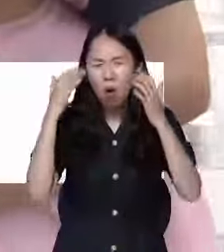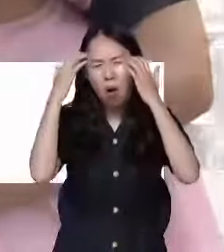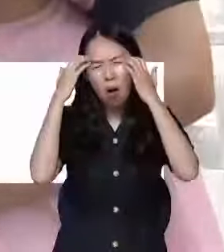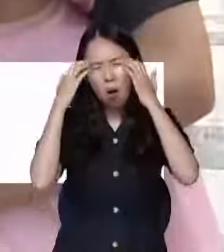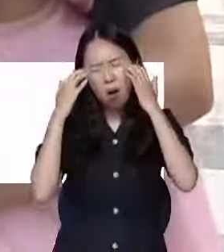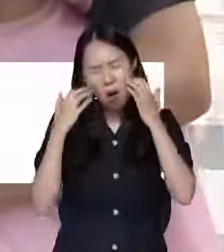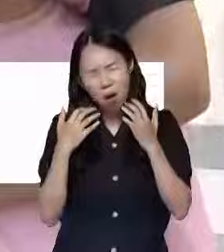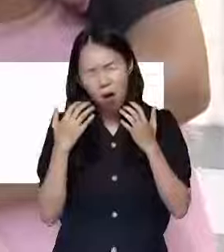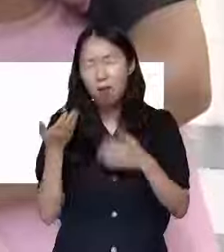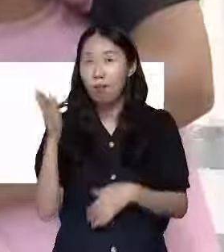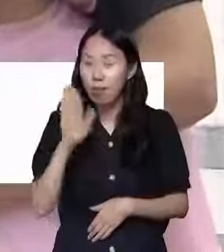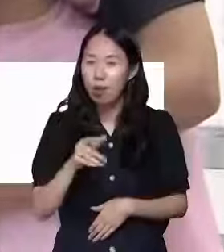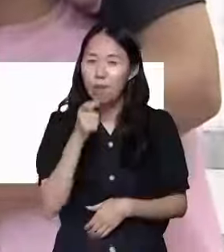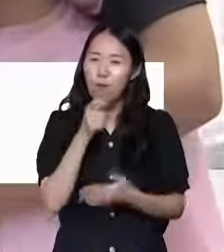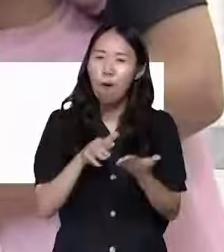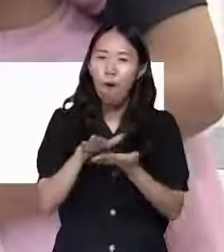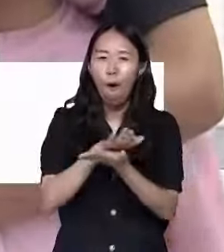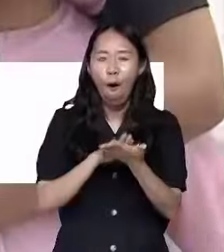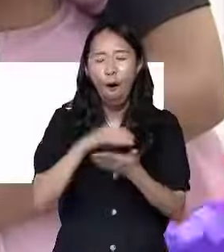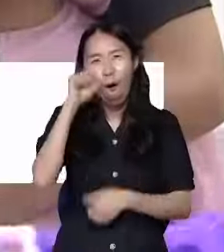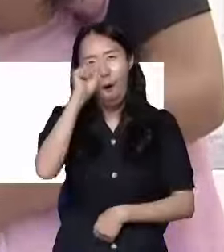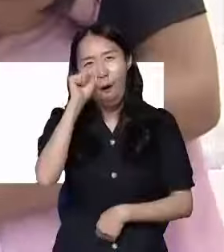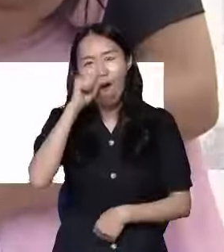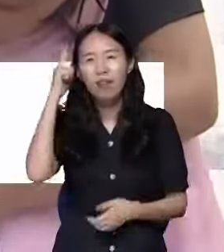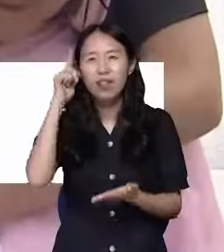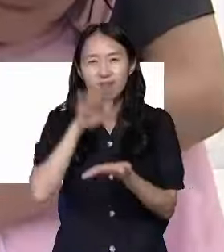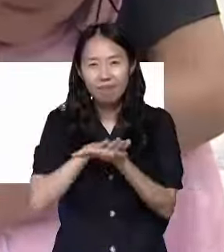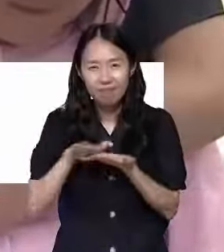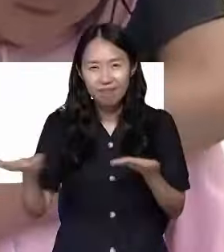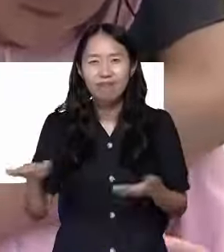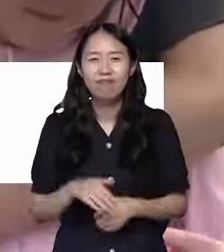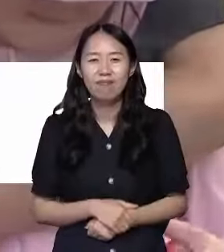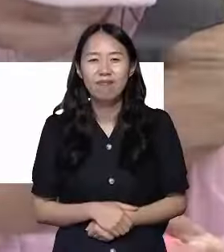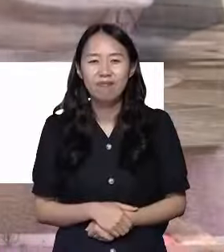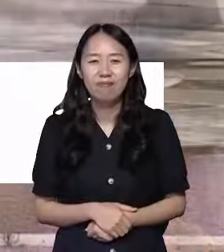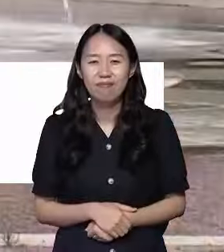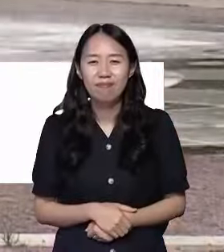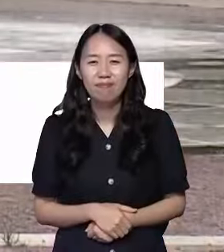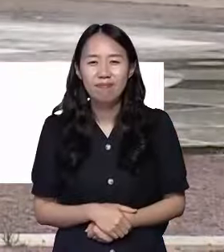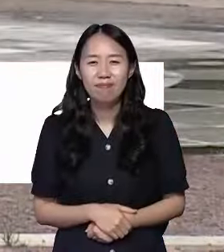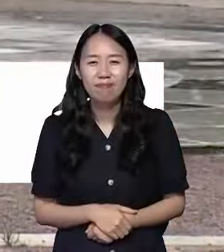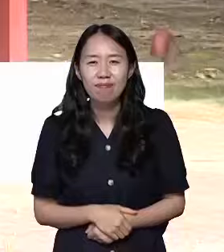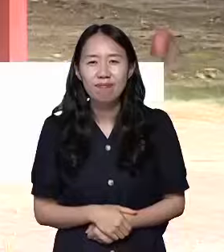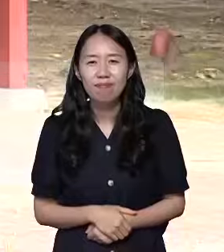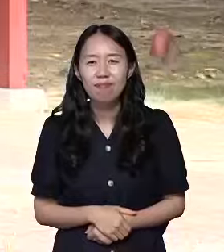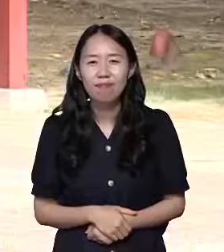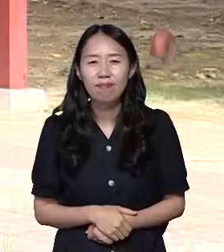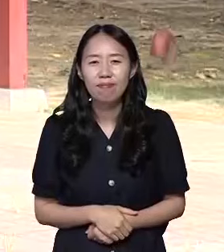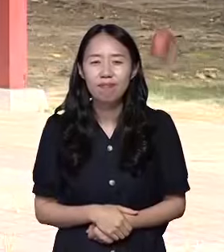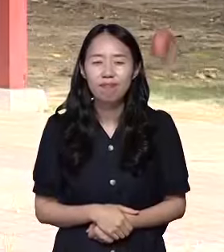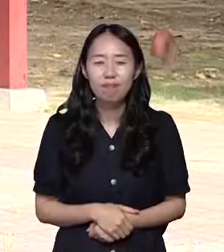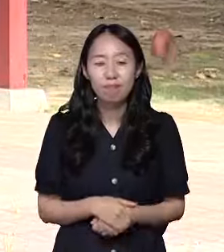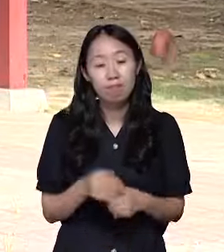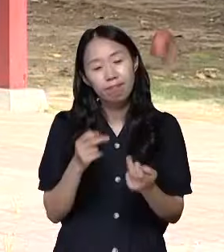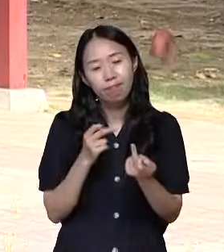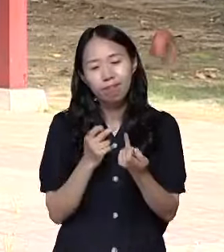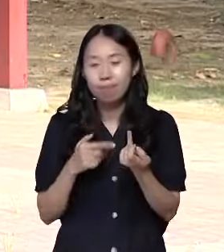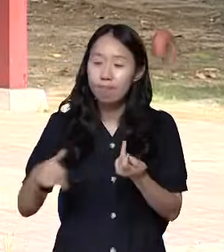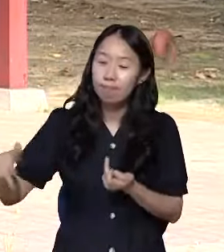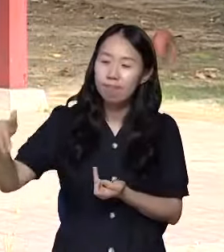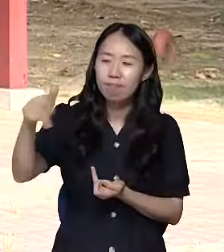대박 더웠는데 물놀이 해가지고 좋아요. 시원하고. 산책을 나온